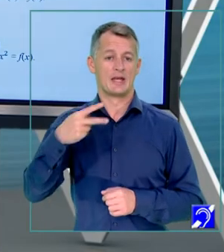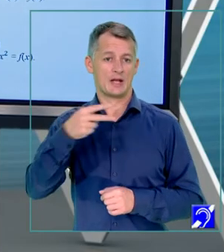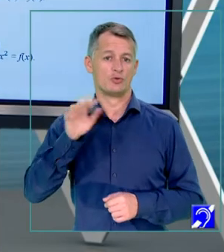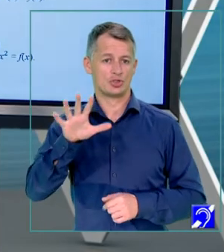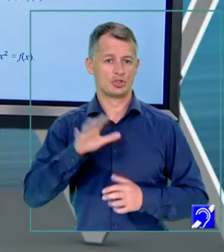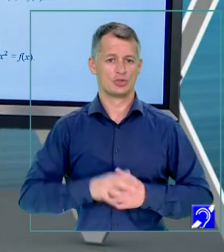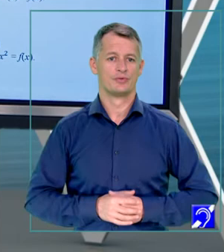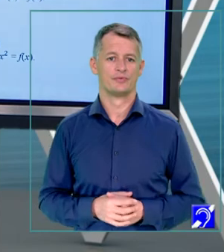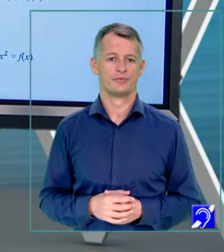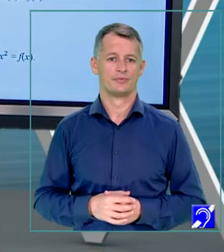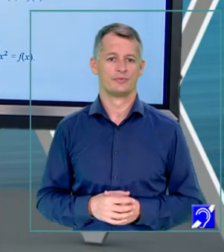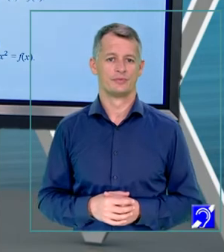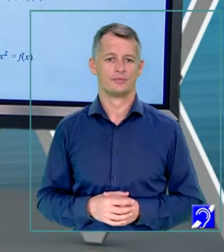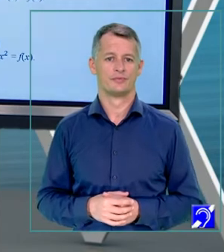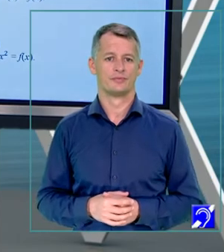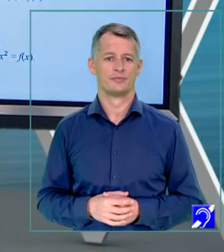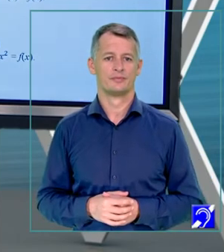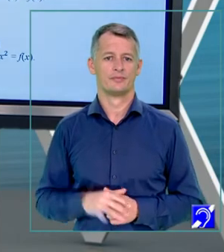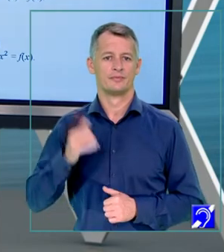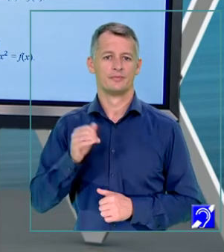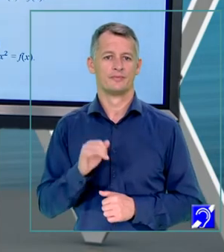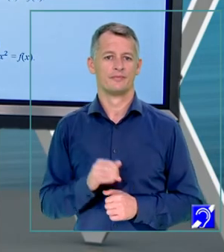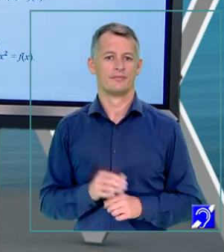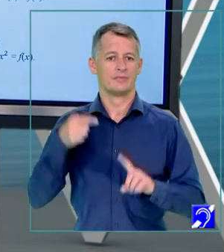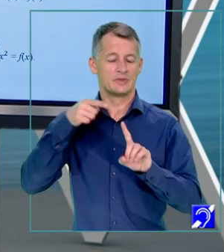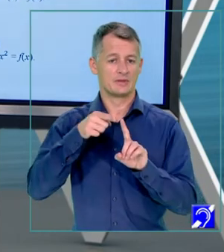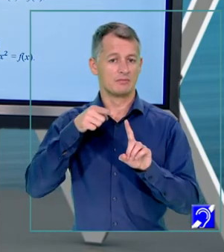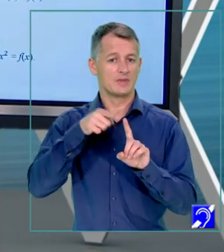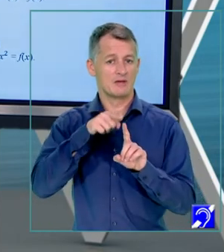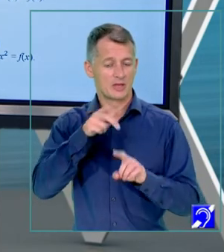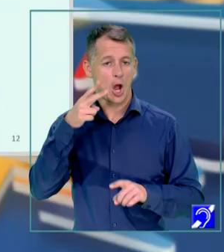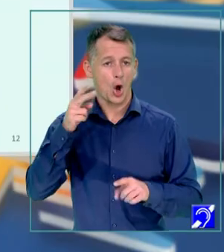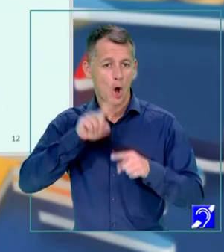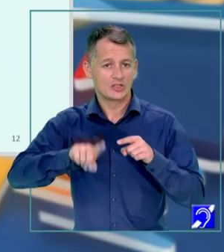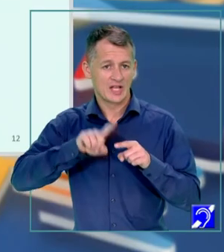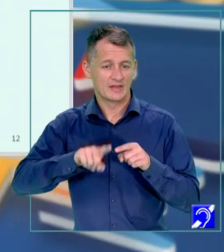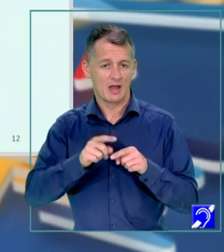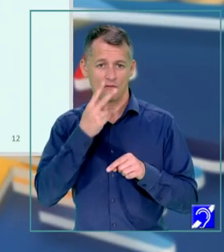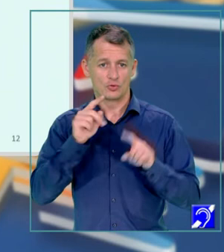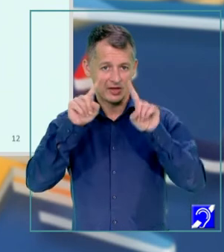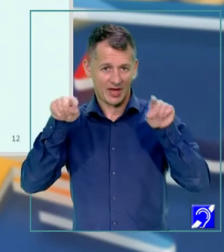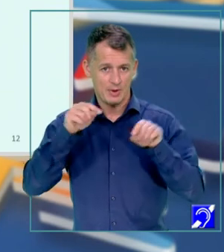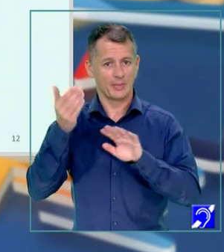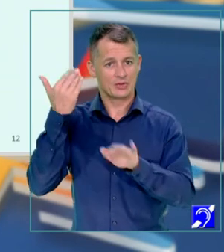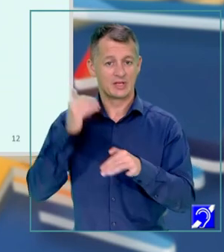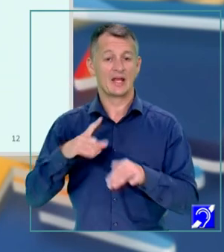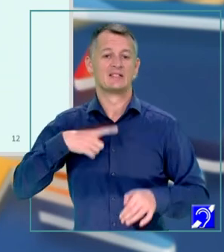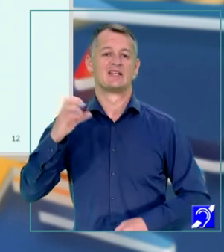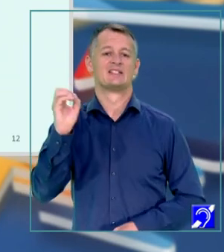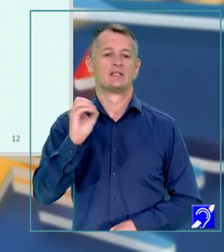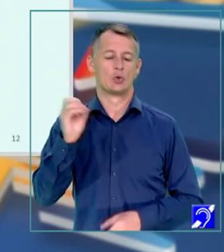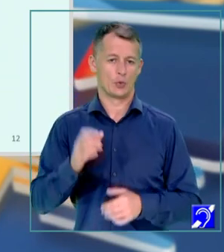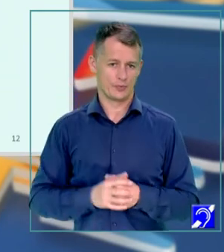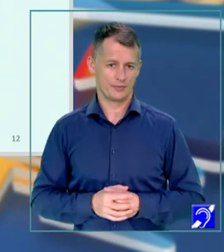este unul iar cinci o constantă iar derivata Constanței văd cum am văzut în tabelul precedent este zero De ce înseamnă că